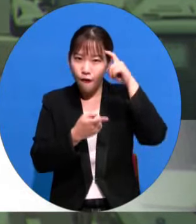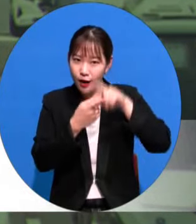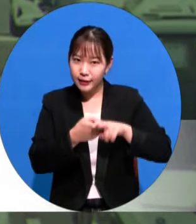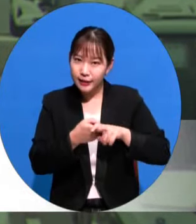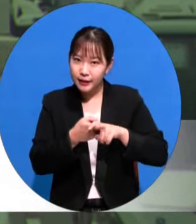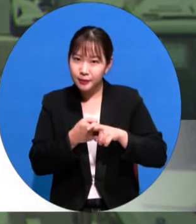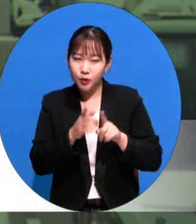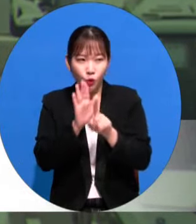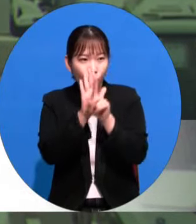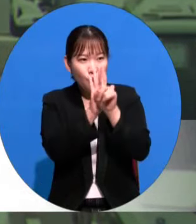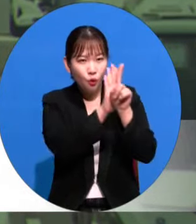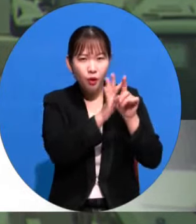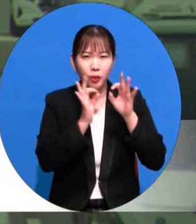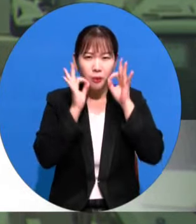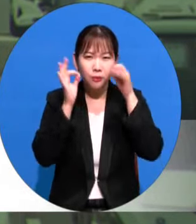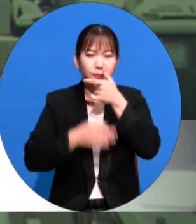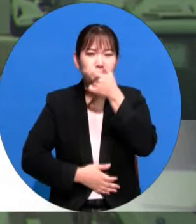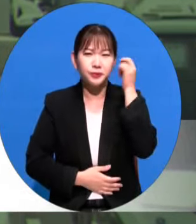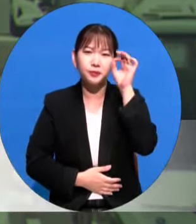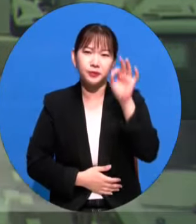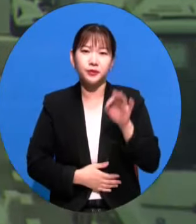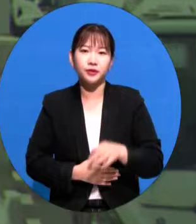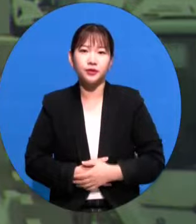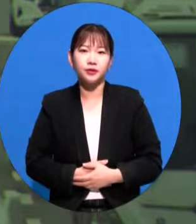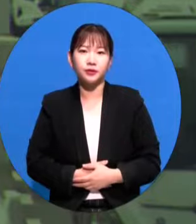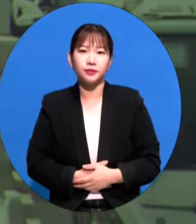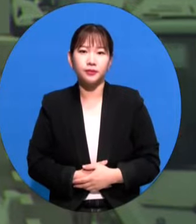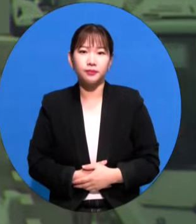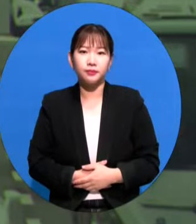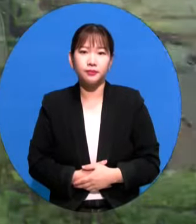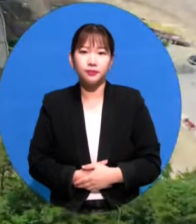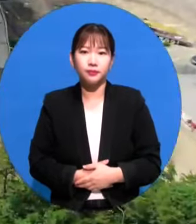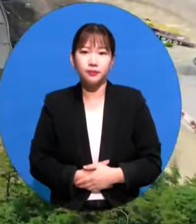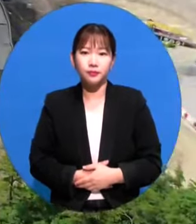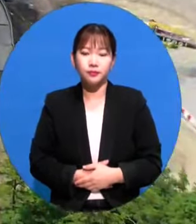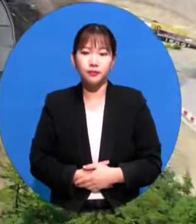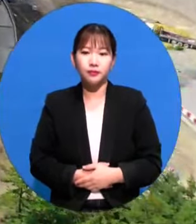위한 노력도 부족해 보입니다. 안준호 기자입니다.